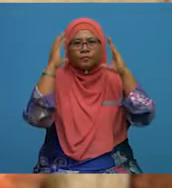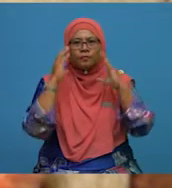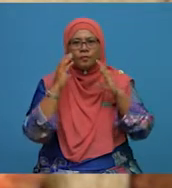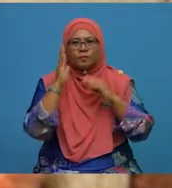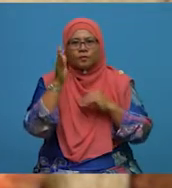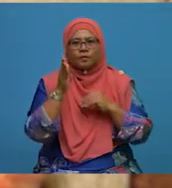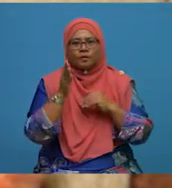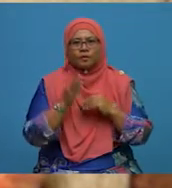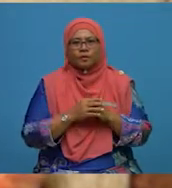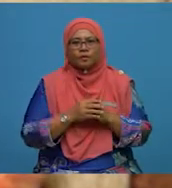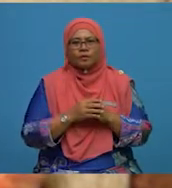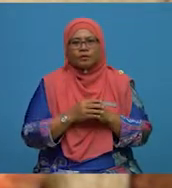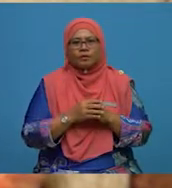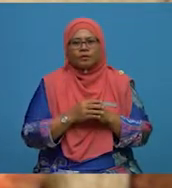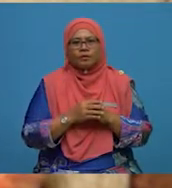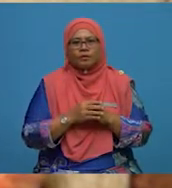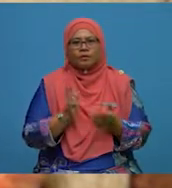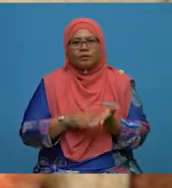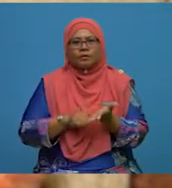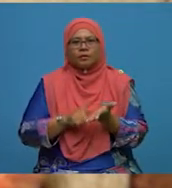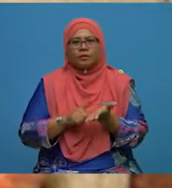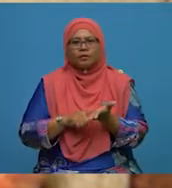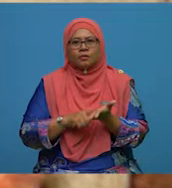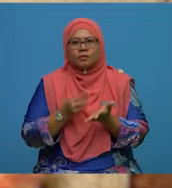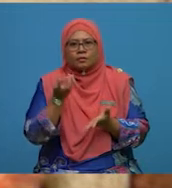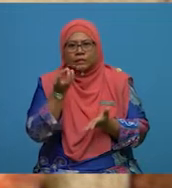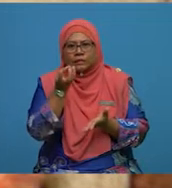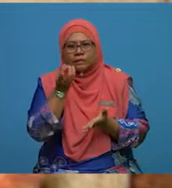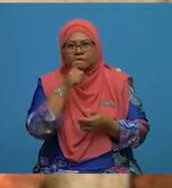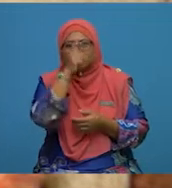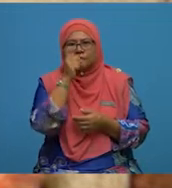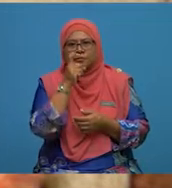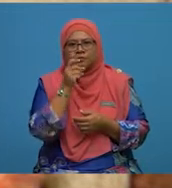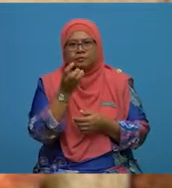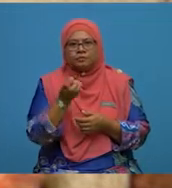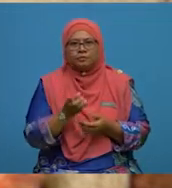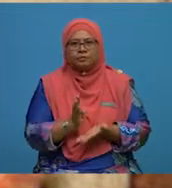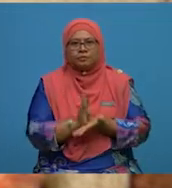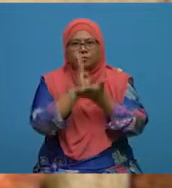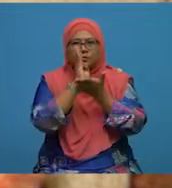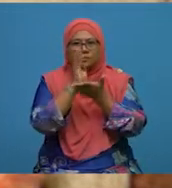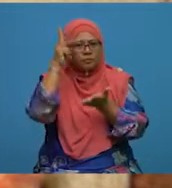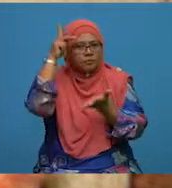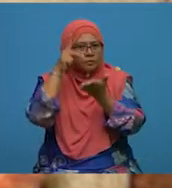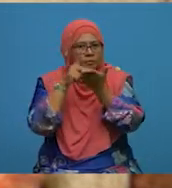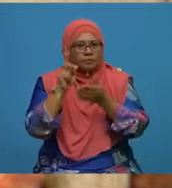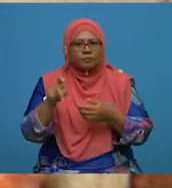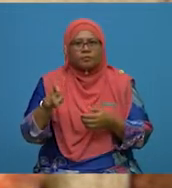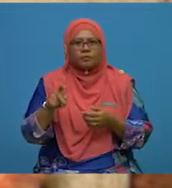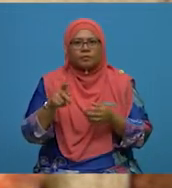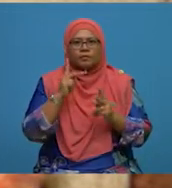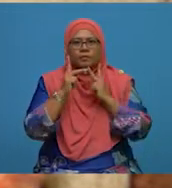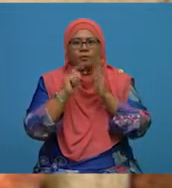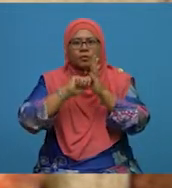Cikgu akan mengulas sedikit soalan tersebut bagi membantu pelajar-pelajar mengenal pasti